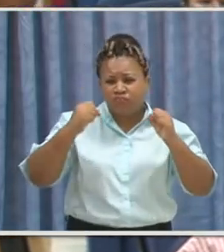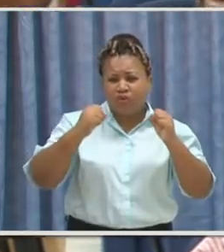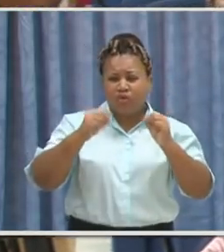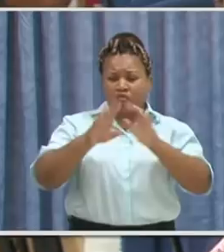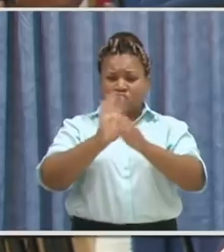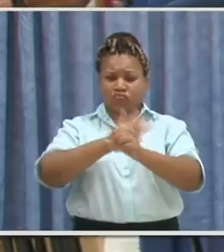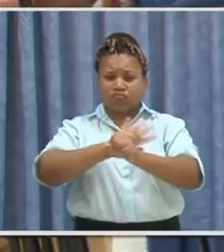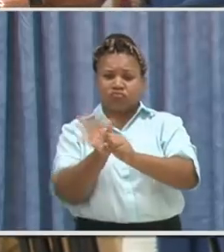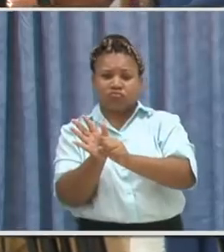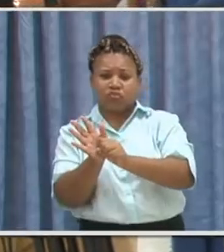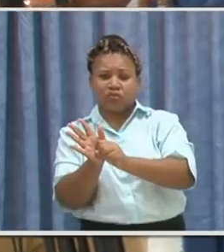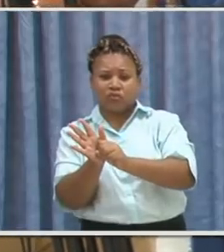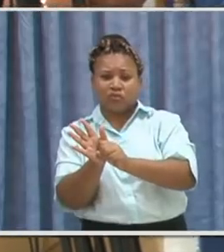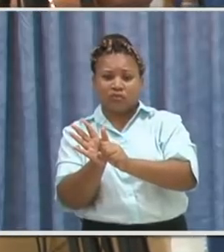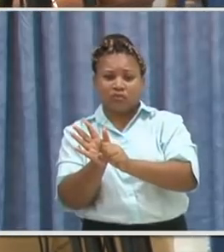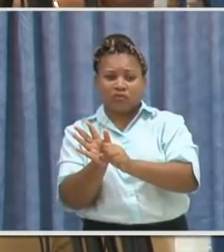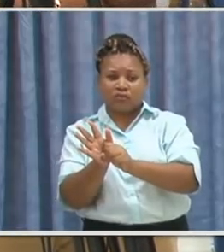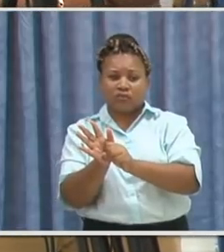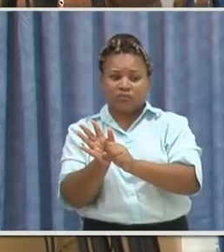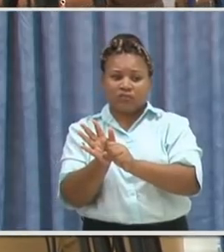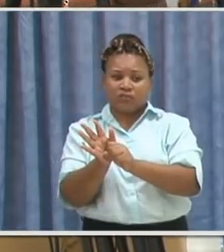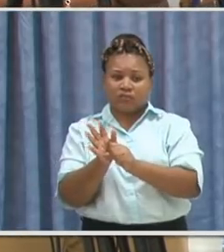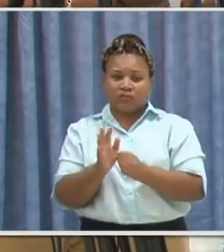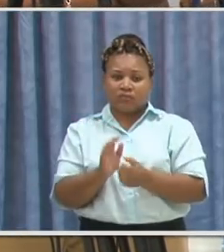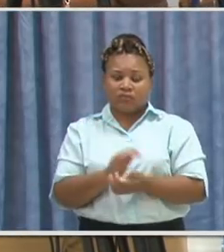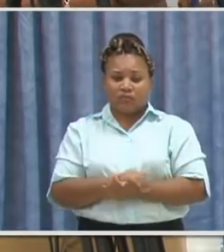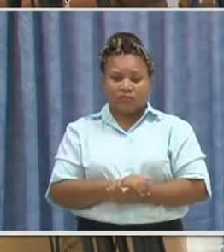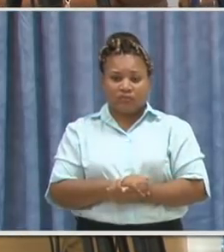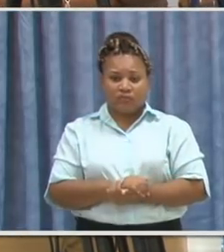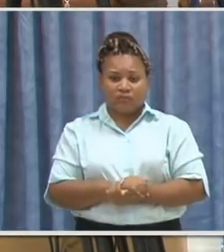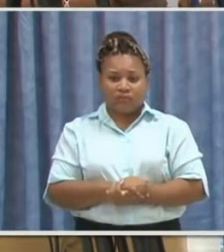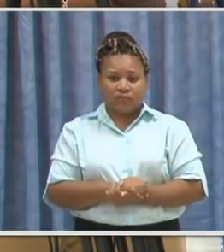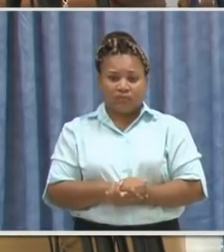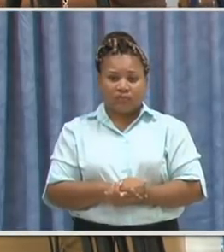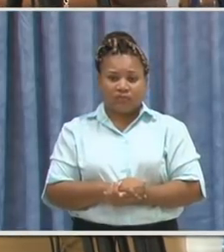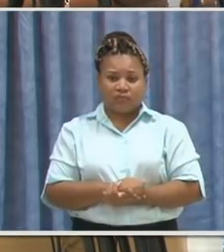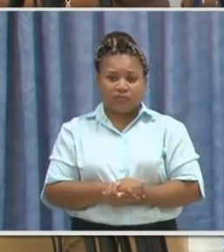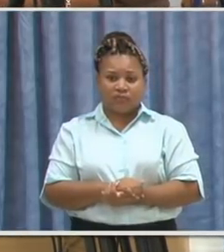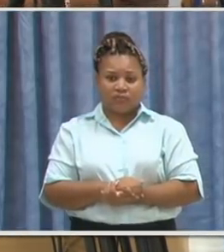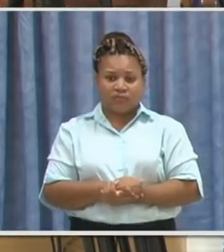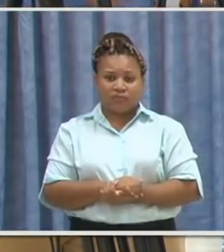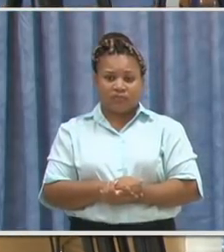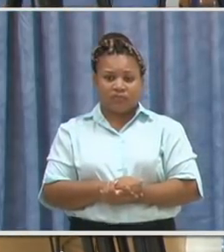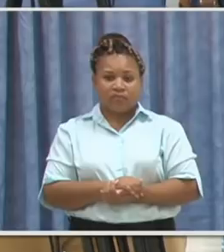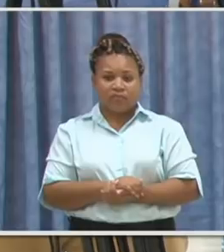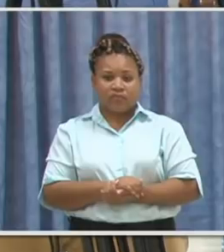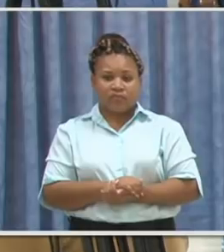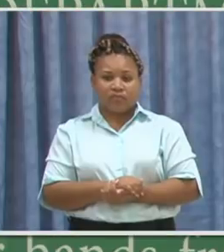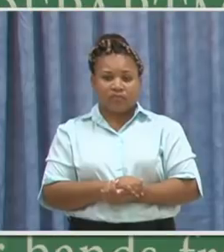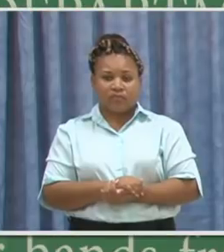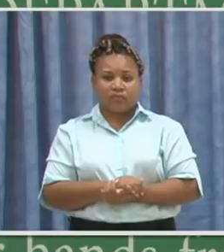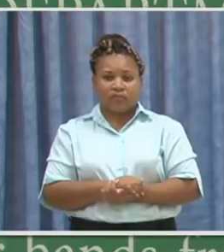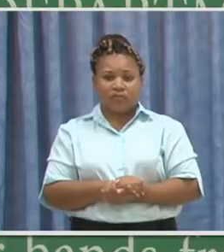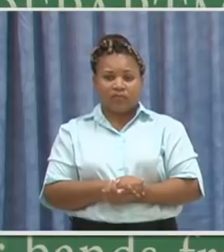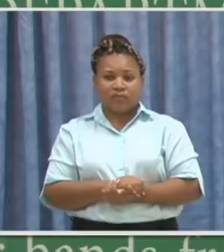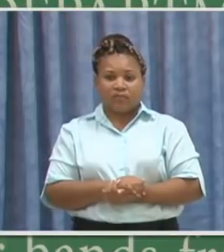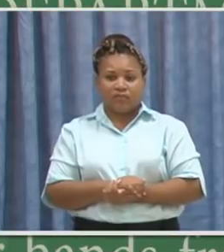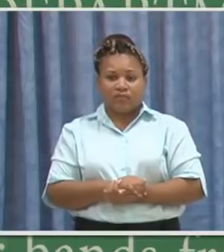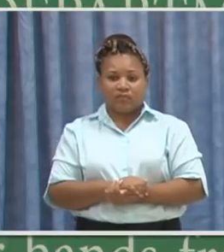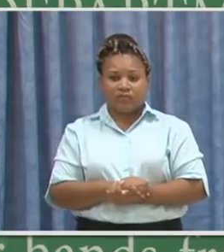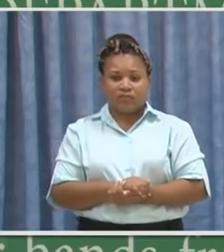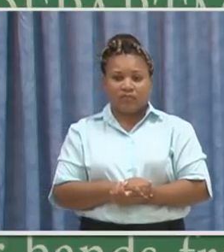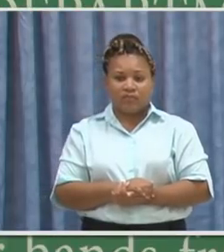nous le nous côté nous pas ça pas pour ti nous focus le soin qui nous donne ti monde pas pour être sur ces situations